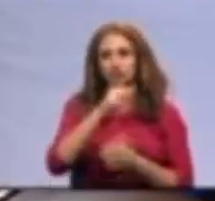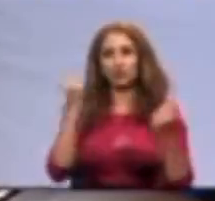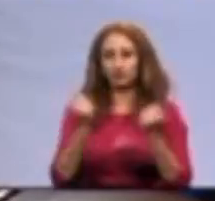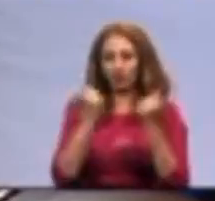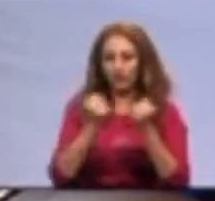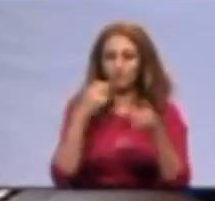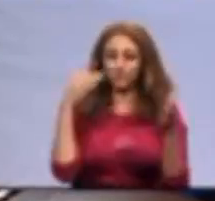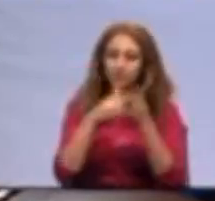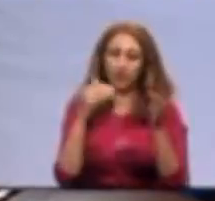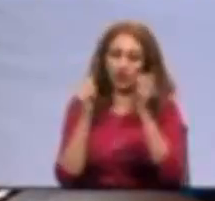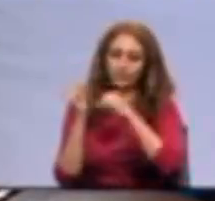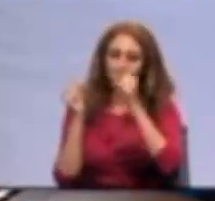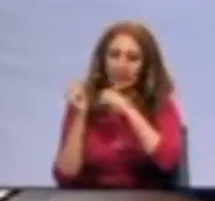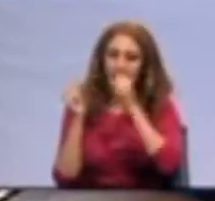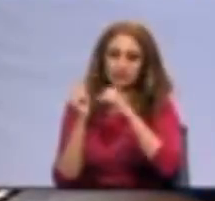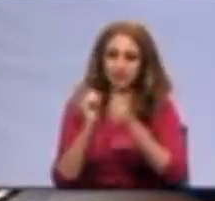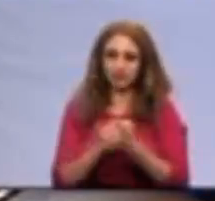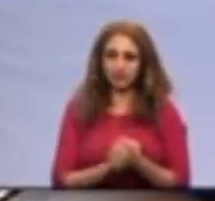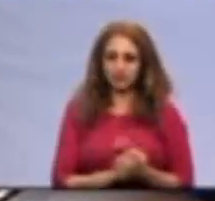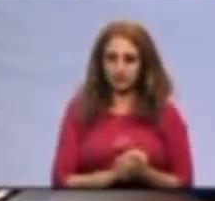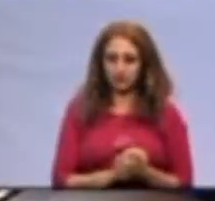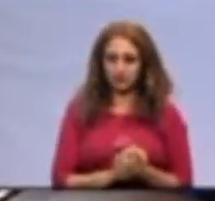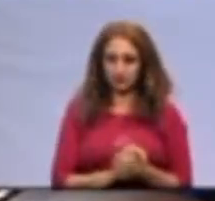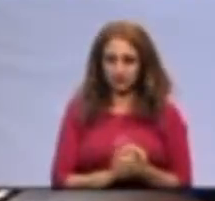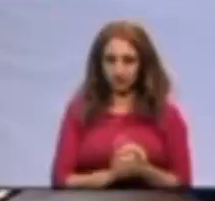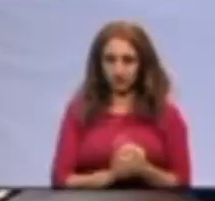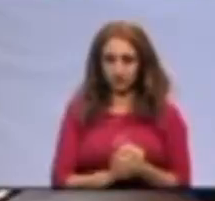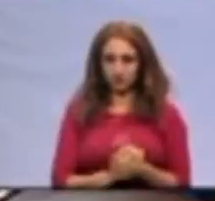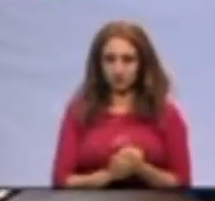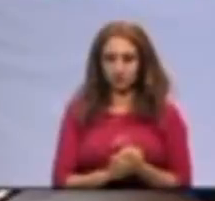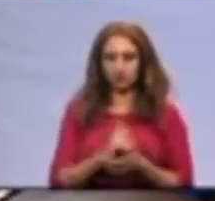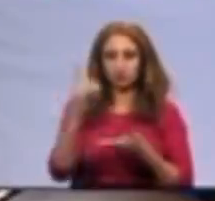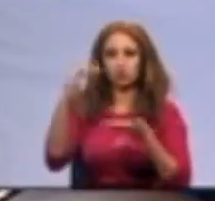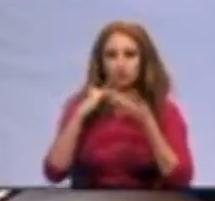شيء تسلايه، بس عملت سيدي مع محسن جابر،